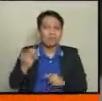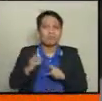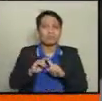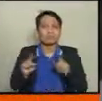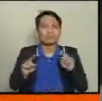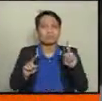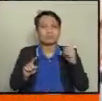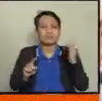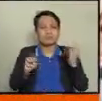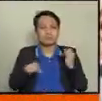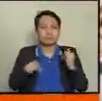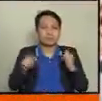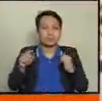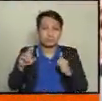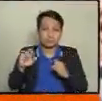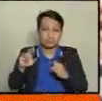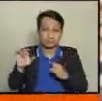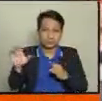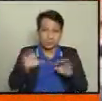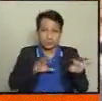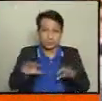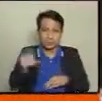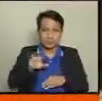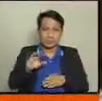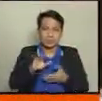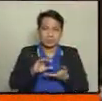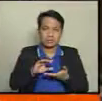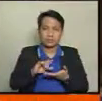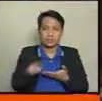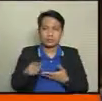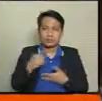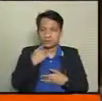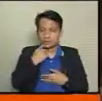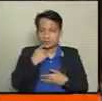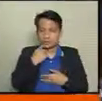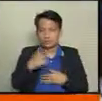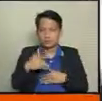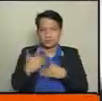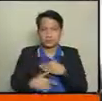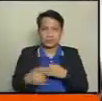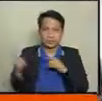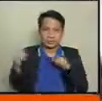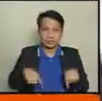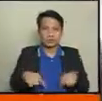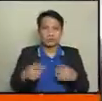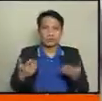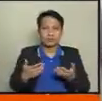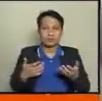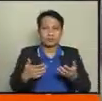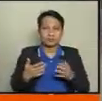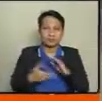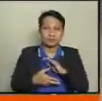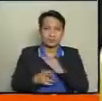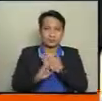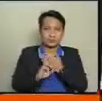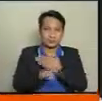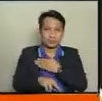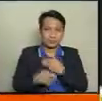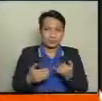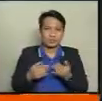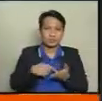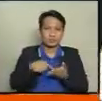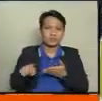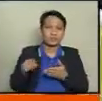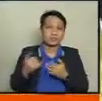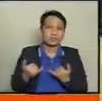yung dahil nga sa bagyong Ursula. Yung mga cashier katunayan kanina ay mas maaga silang pumasok para i-refund yung